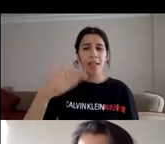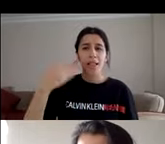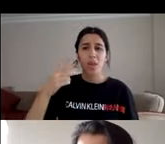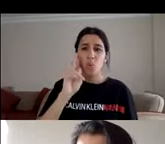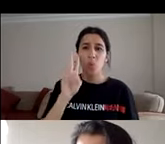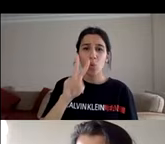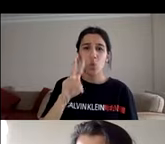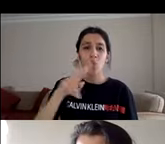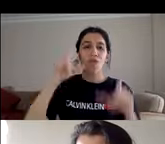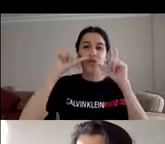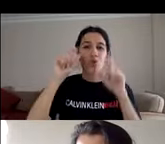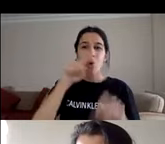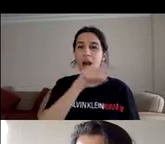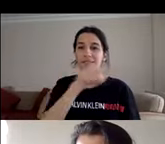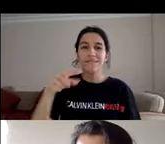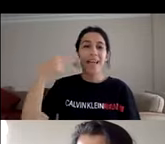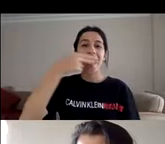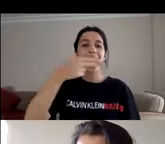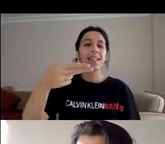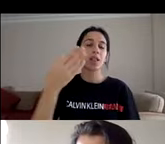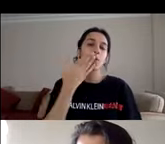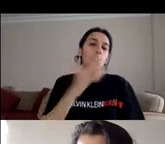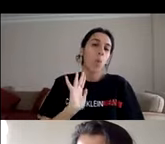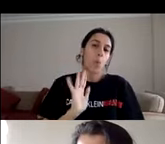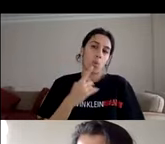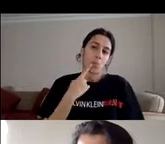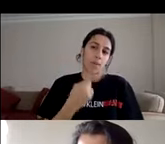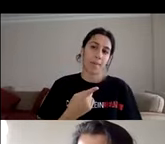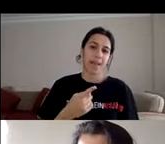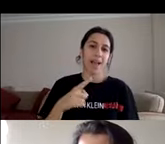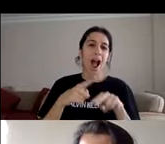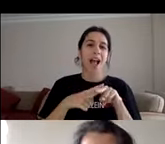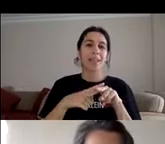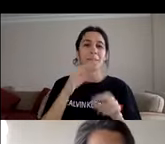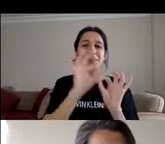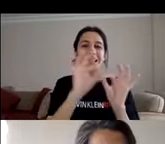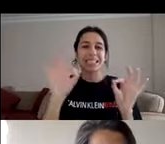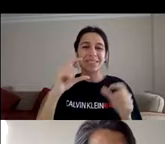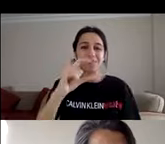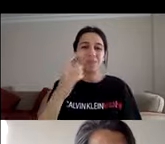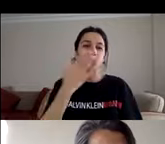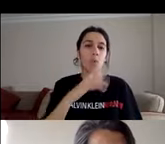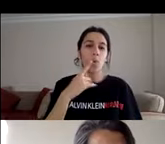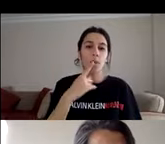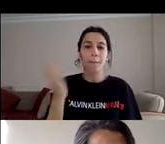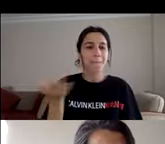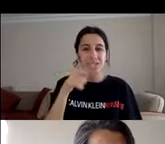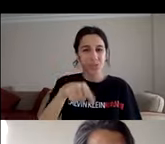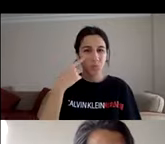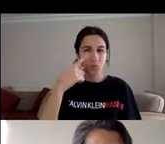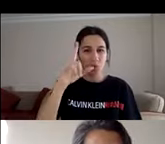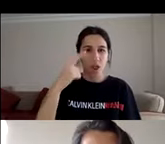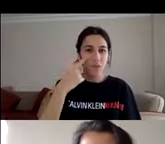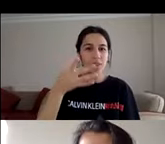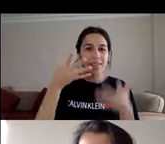biri fotoğrafların etiketlerinin olmaması. Alt text, alternatif metin etiketi diyoruz. Bakın şu an işte